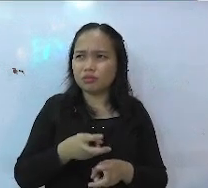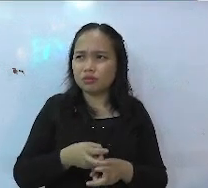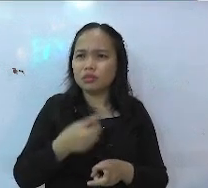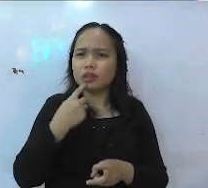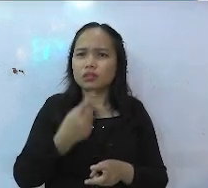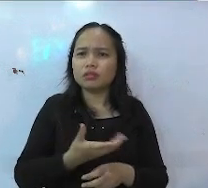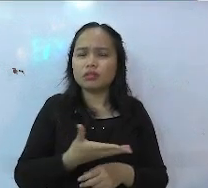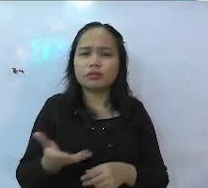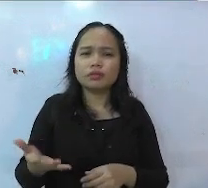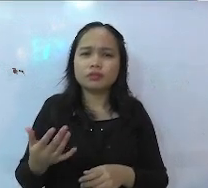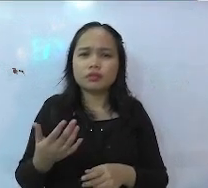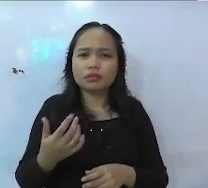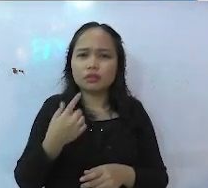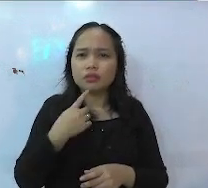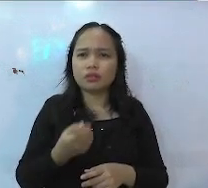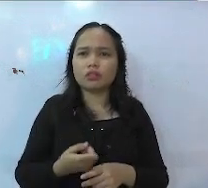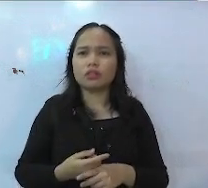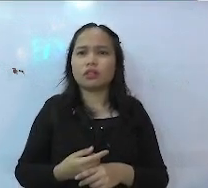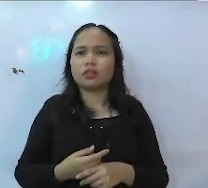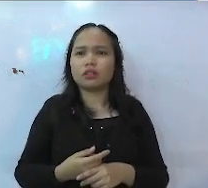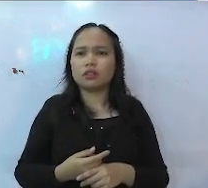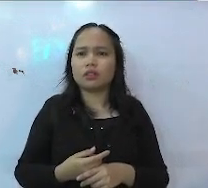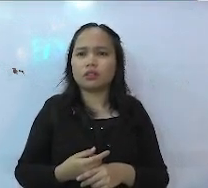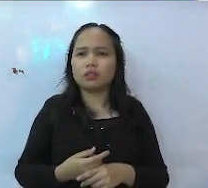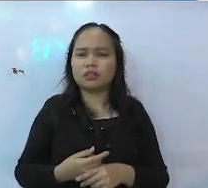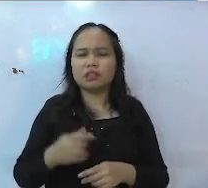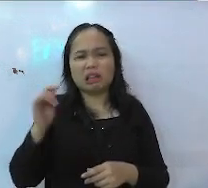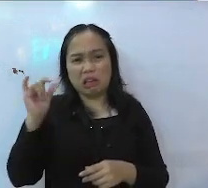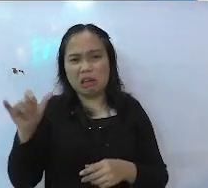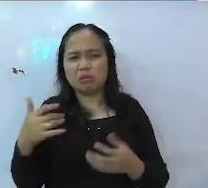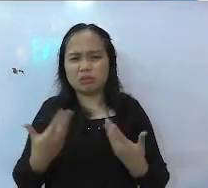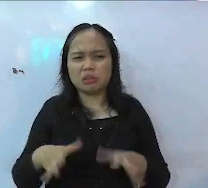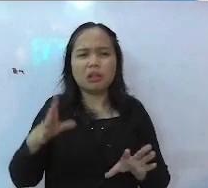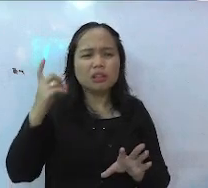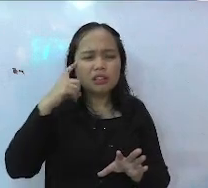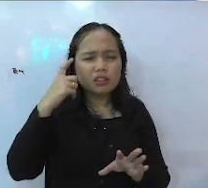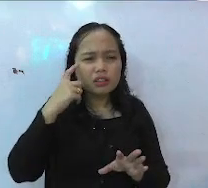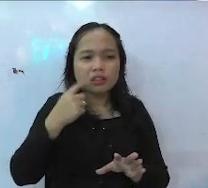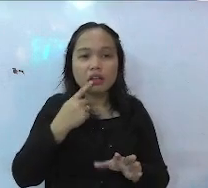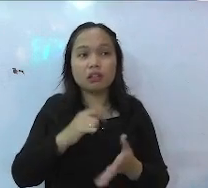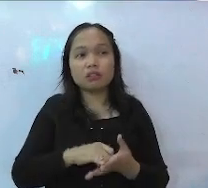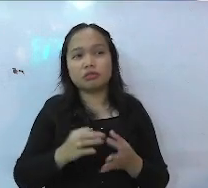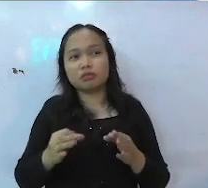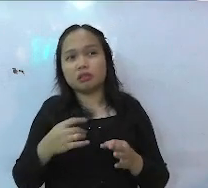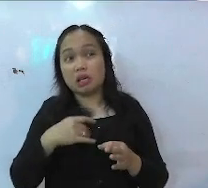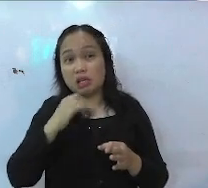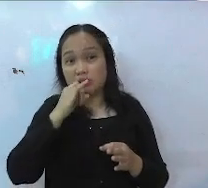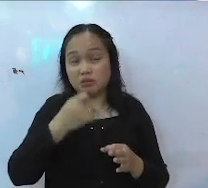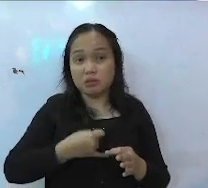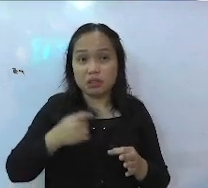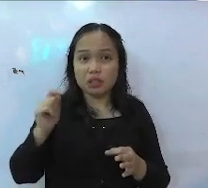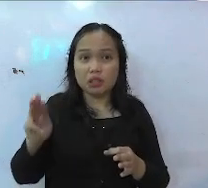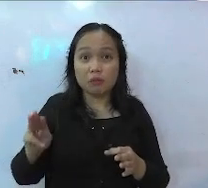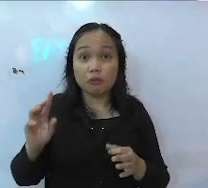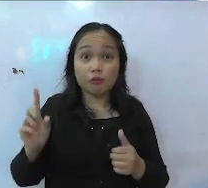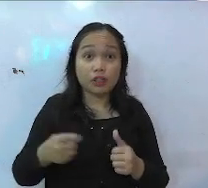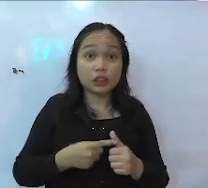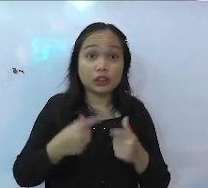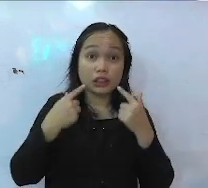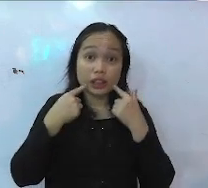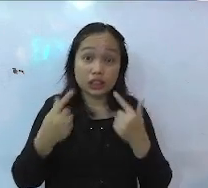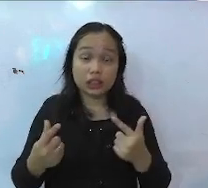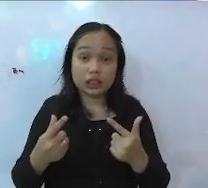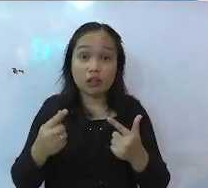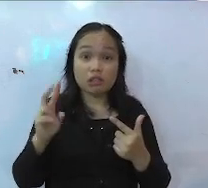maki Palagay ko maano na yan eh Sila na mismo yung mag-iisip kung iimbitahin ka nila yung unang bati pangalawang